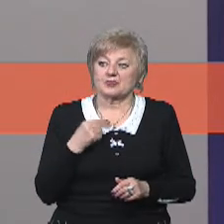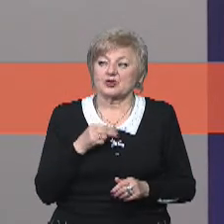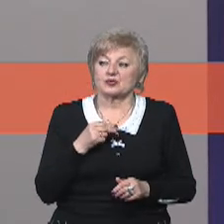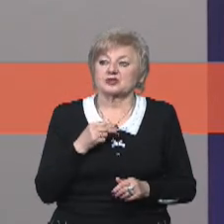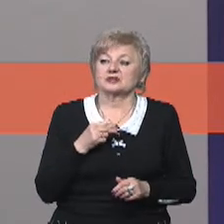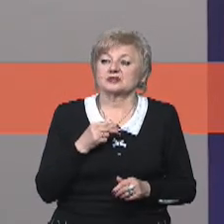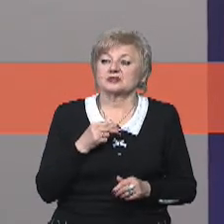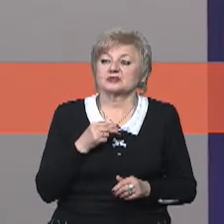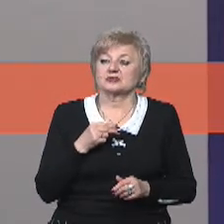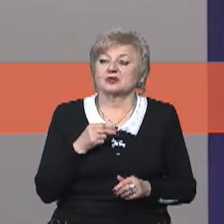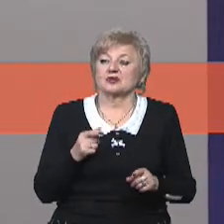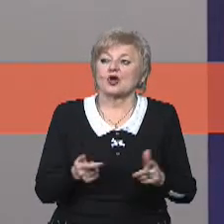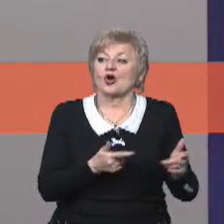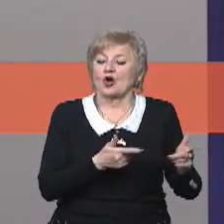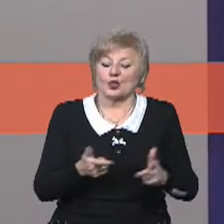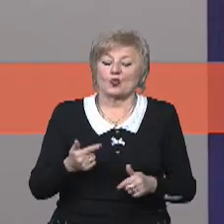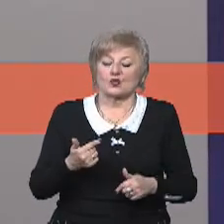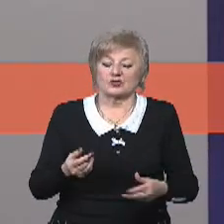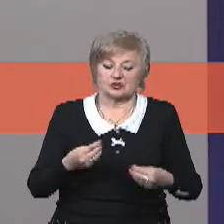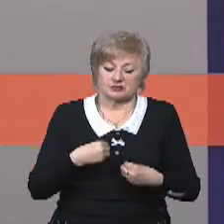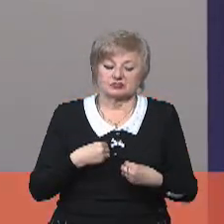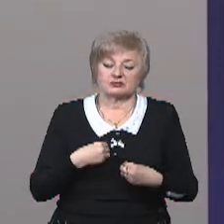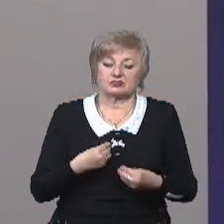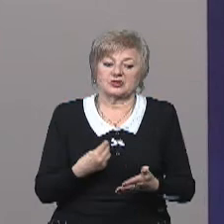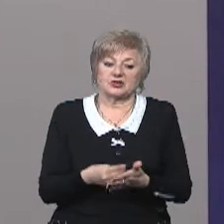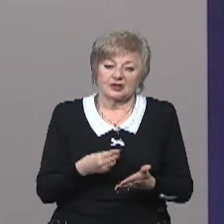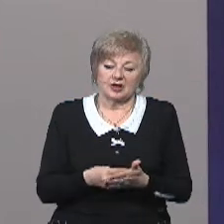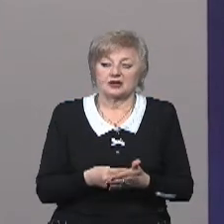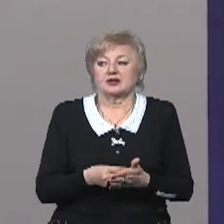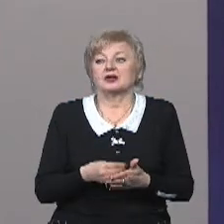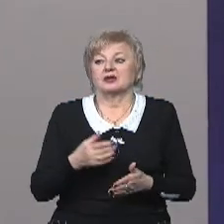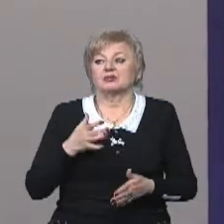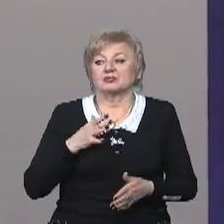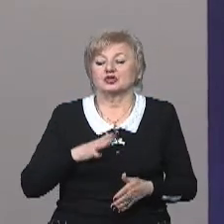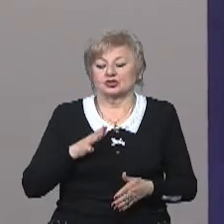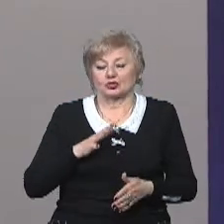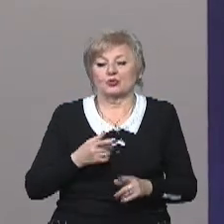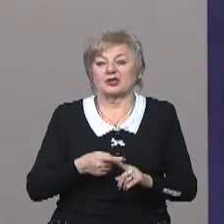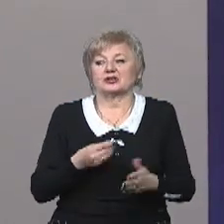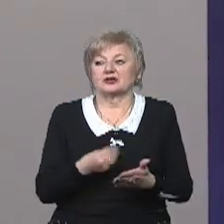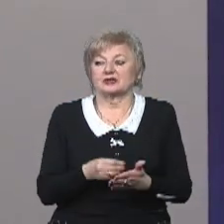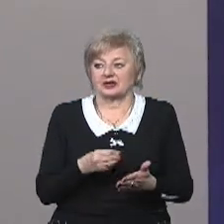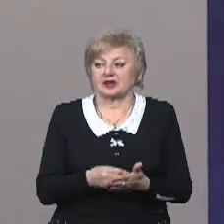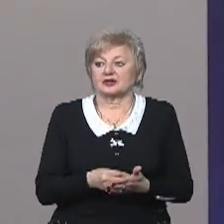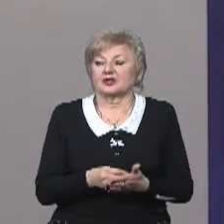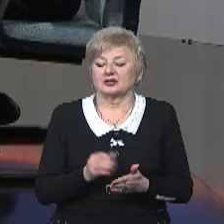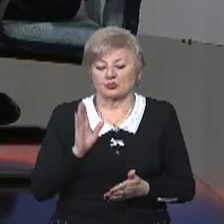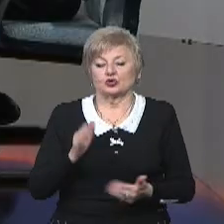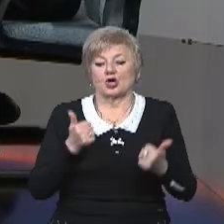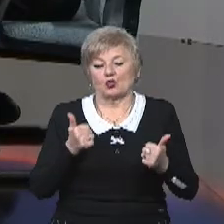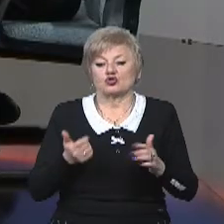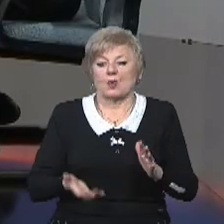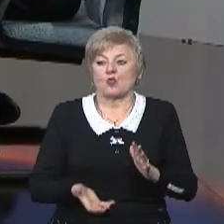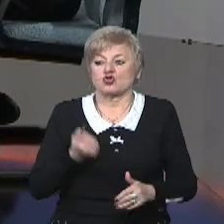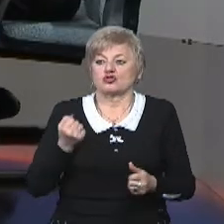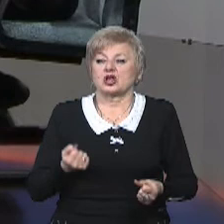обласний департамент також готовий нас підтримати, і ми очікуємо, що якщо ці гроші до нас зайдуть, то це буде дуже суттєва підтримка в наступному